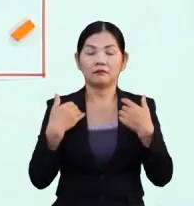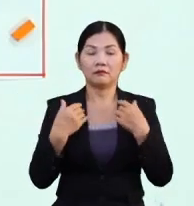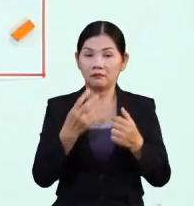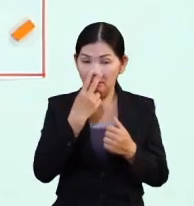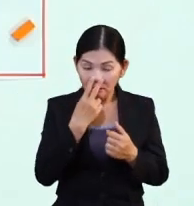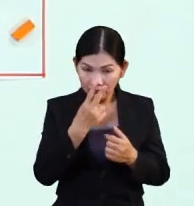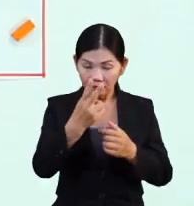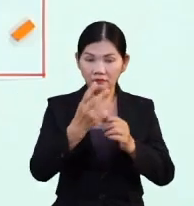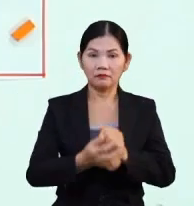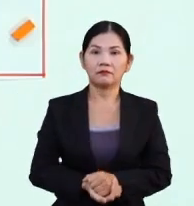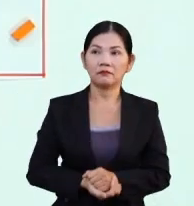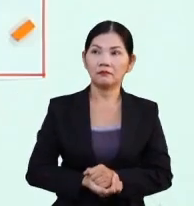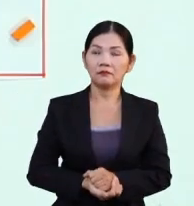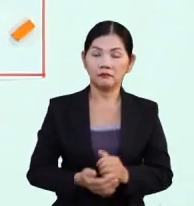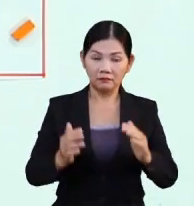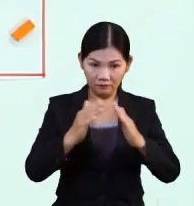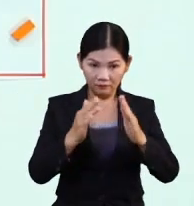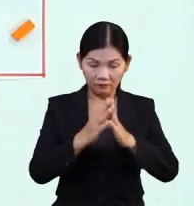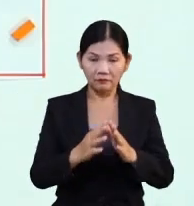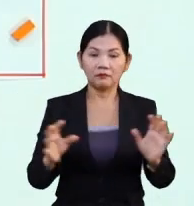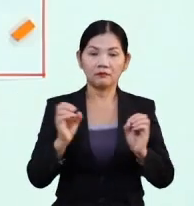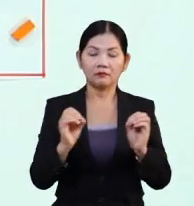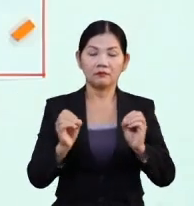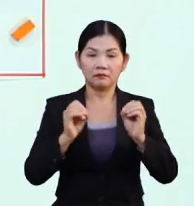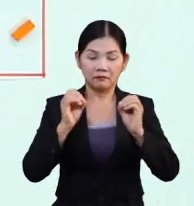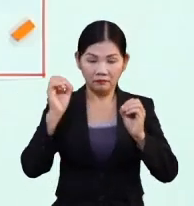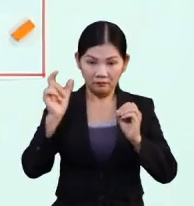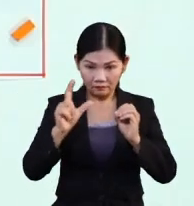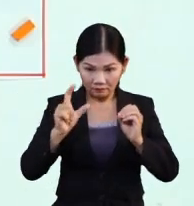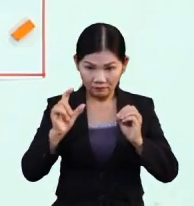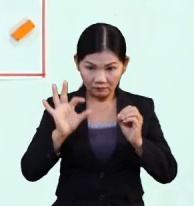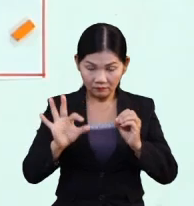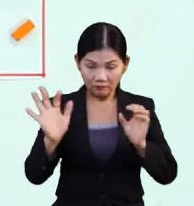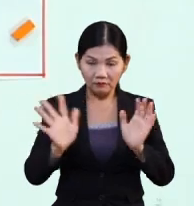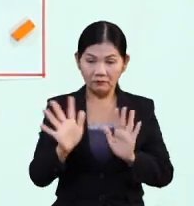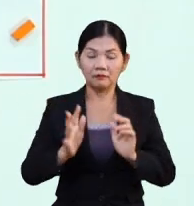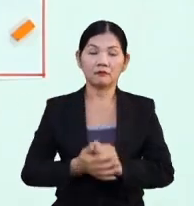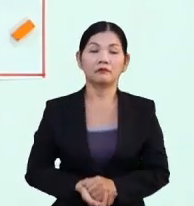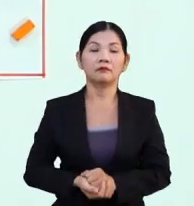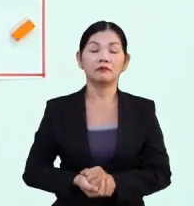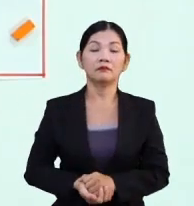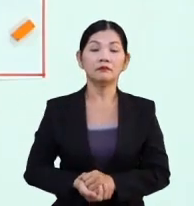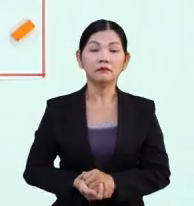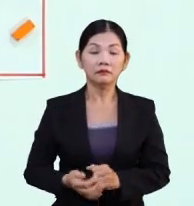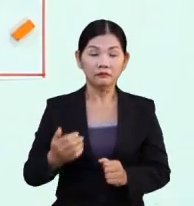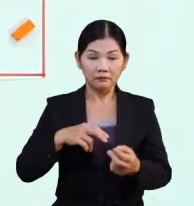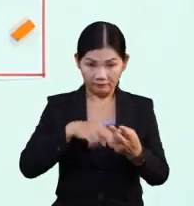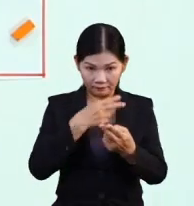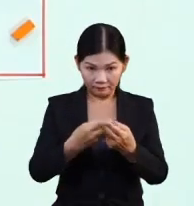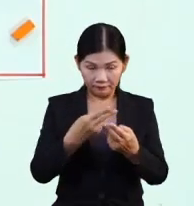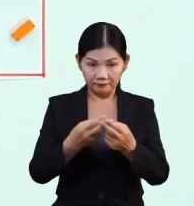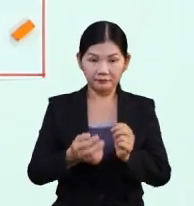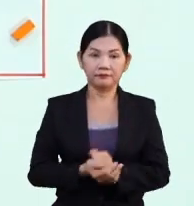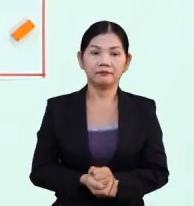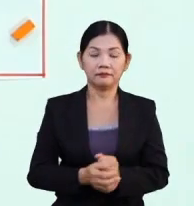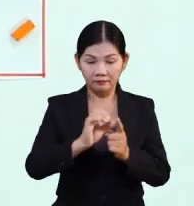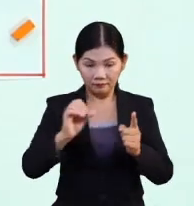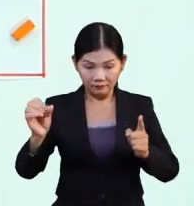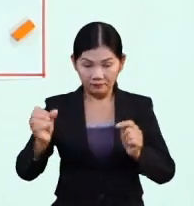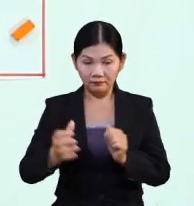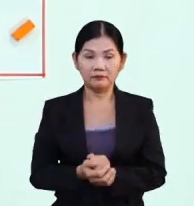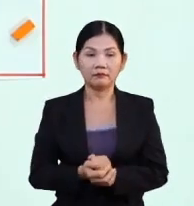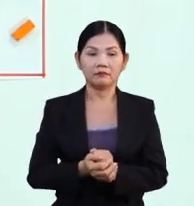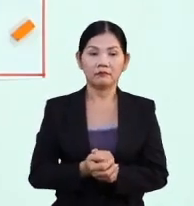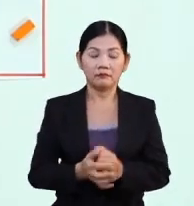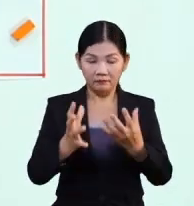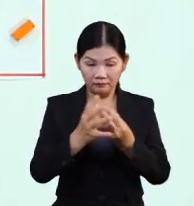យឃើញនៅចាផ្ទះដែលមិនទាន់បានធ្វើបង្គន់អនាម័យចាអញ្ចឹងចំណោទរបស់អ្នកគ្រូទាំងរបស់លេខទាំង